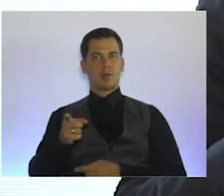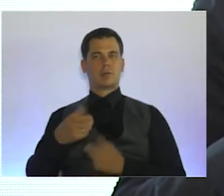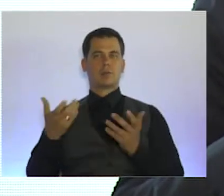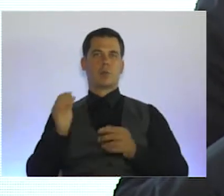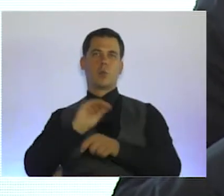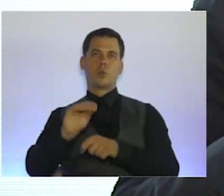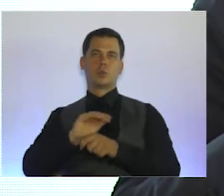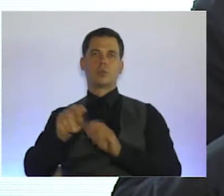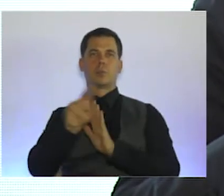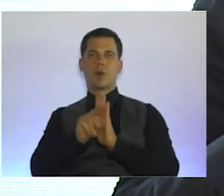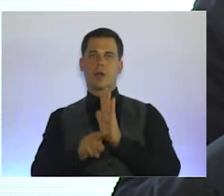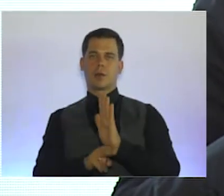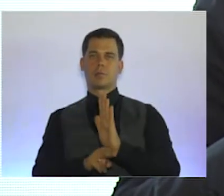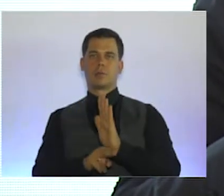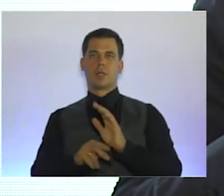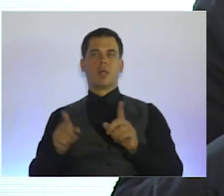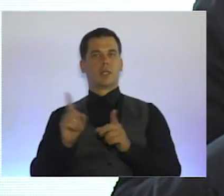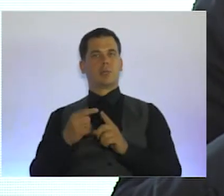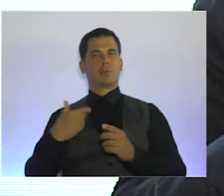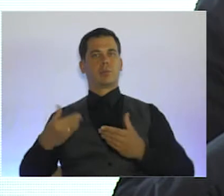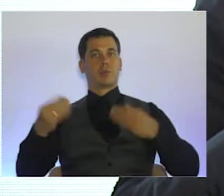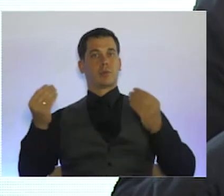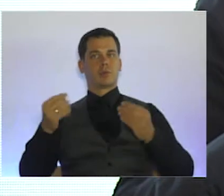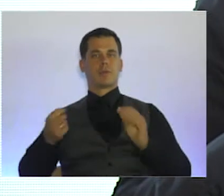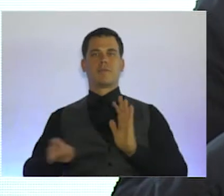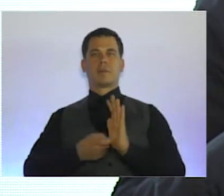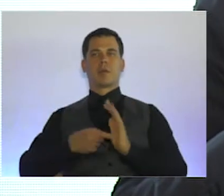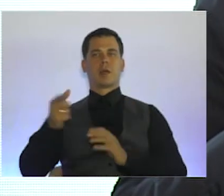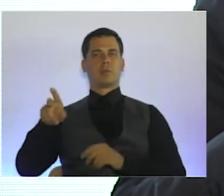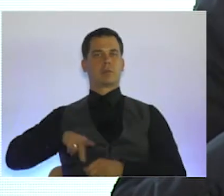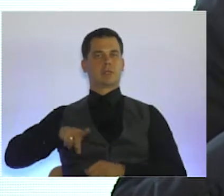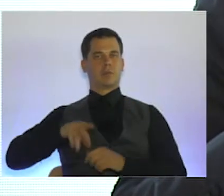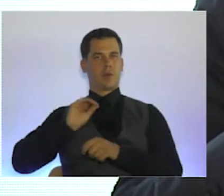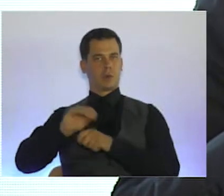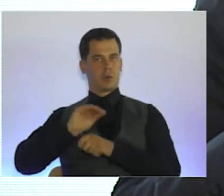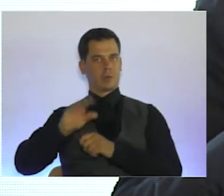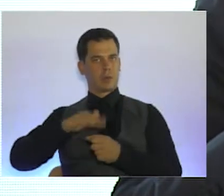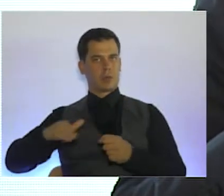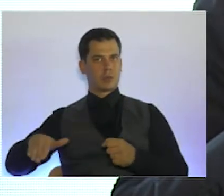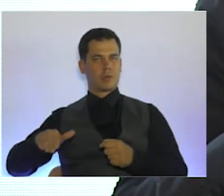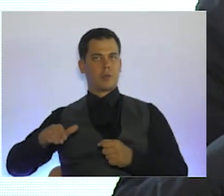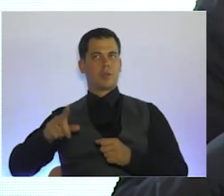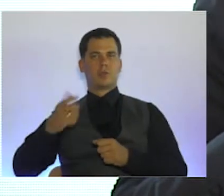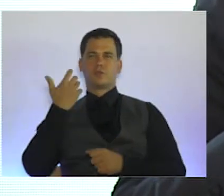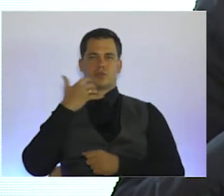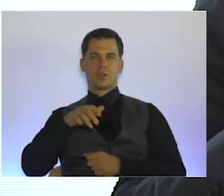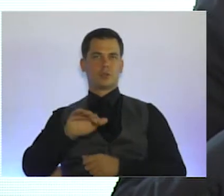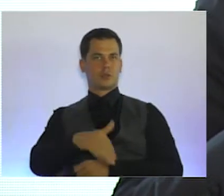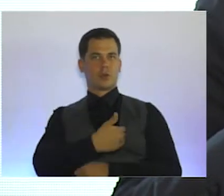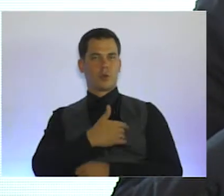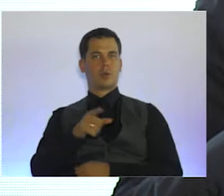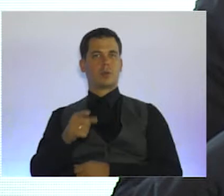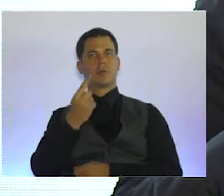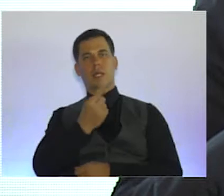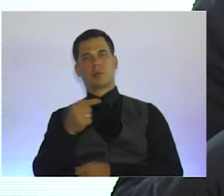właśnie programowania. A zaczęliśmy od poziomu wymaganego przez Ministerstwo Edukacji Narodowej, bo od poziomu wczesnoszkolnych dzieciaków, czyli